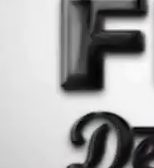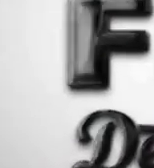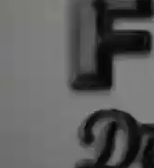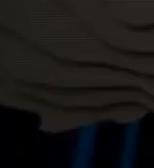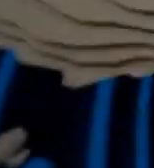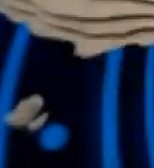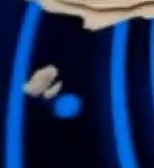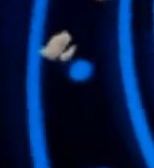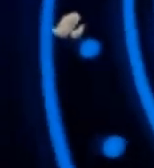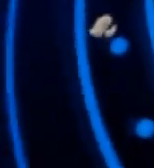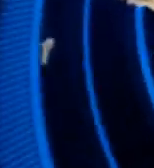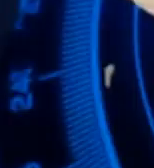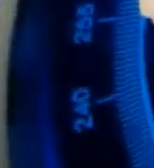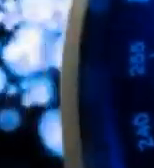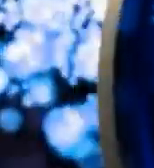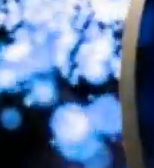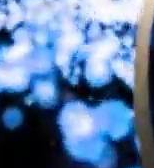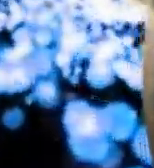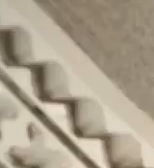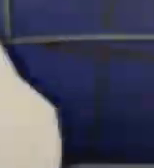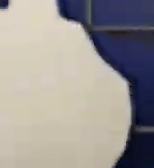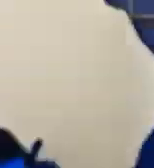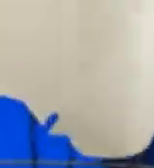देश की धड़कन।